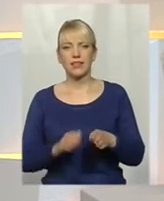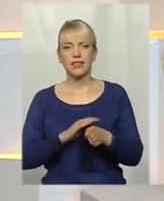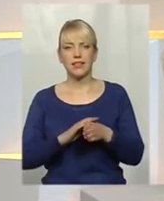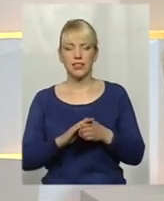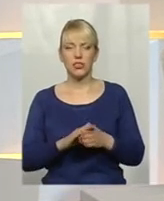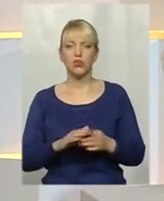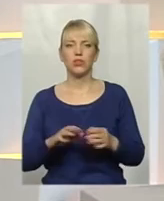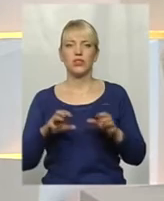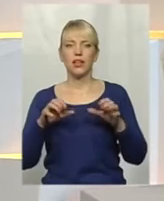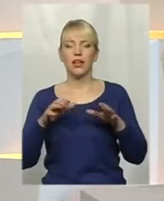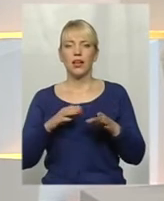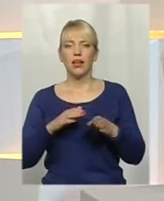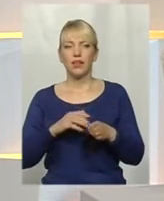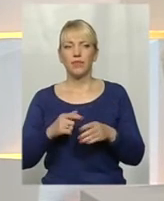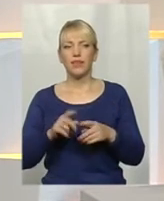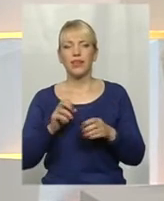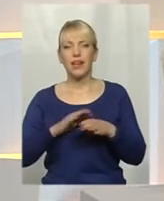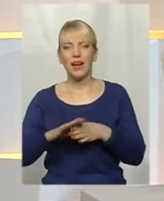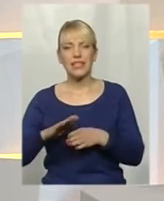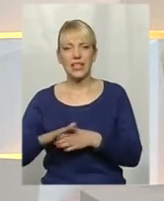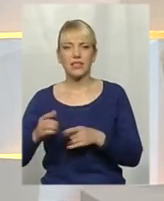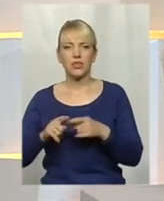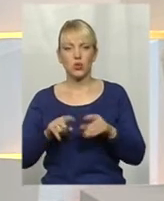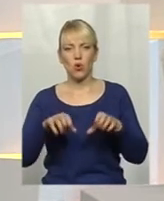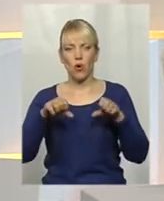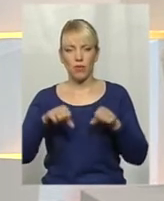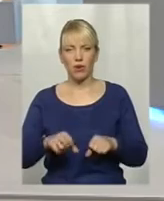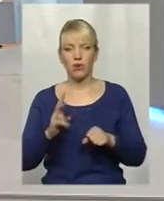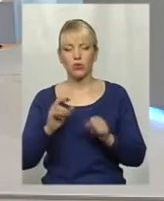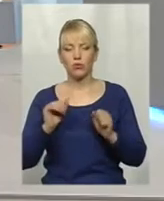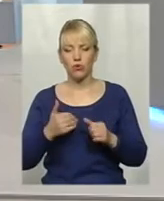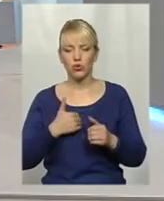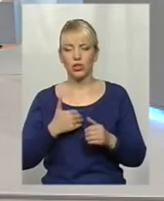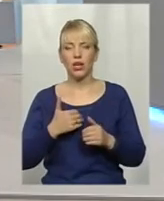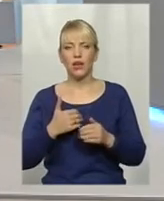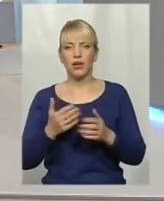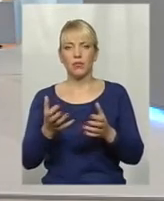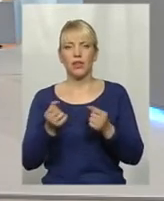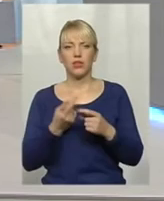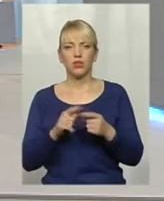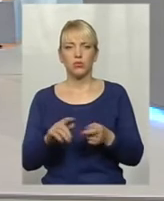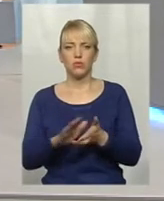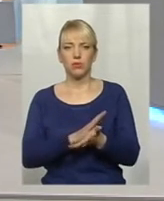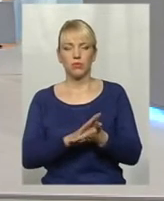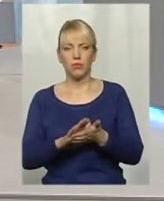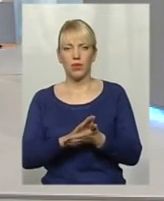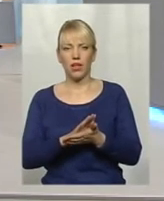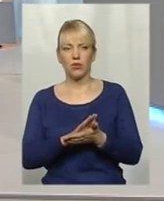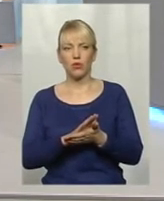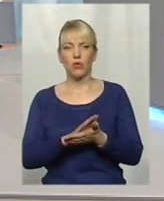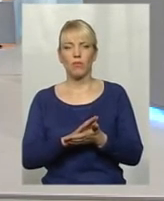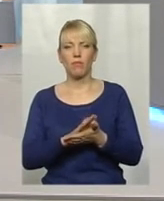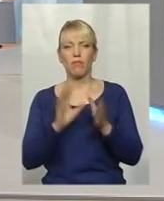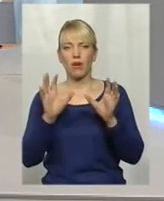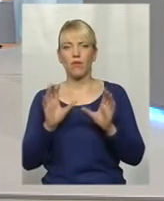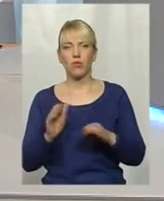хто може претендувати, хто має право претендувати на ту безоплатну правову допомогу на вторинному рівні? Тобто ми говоримо тут